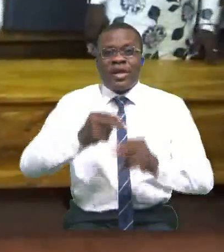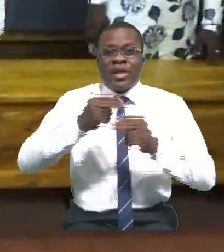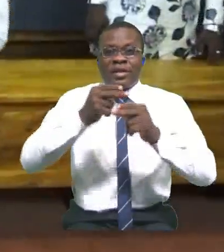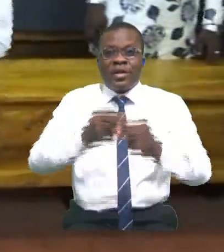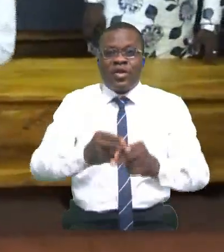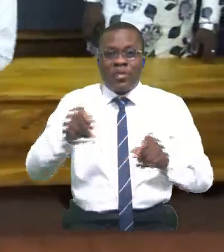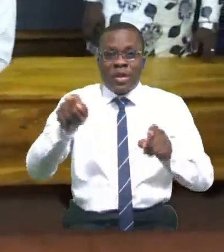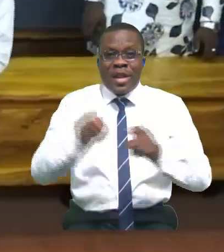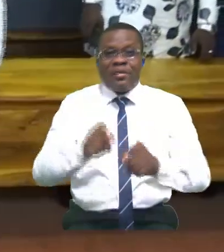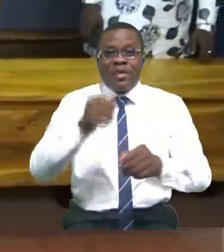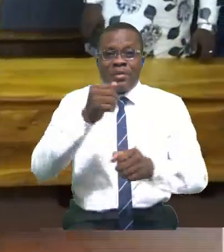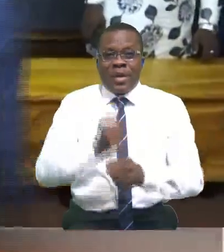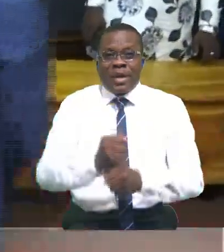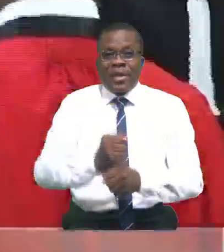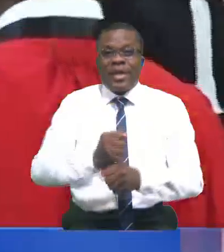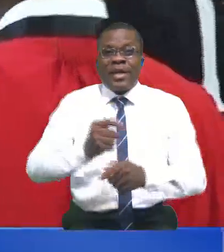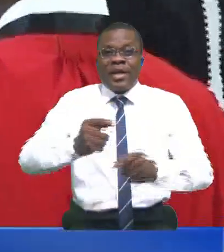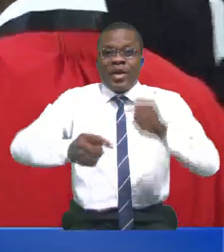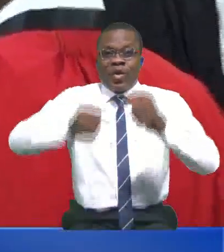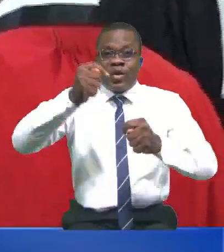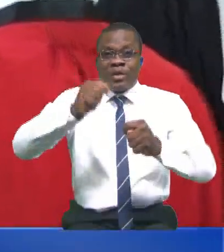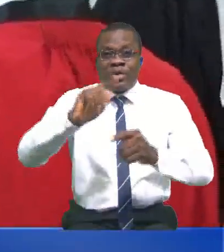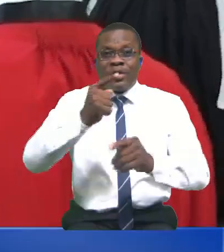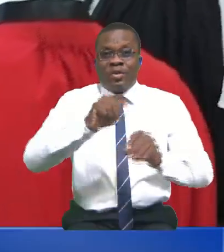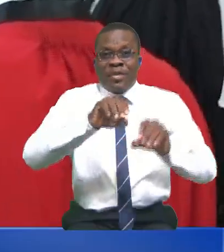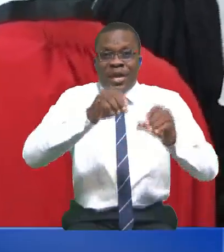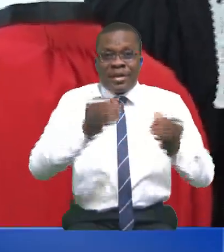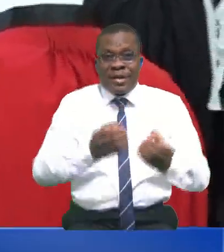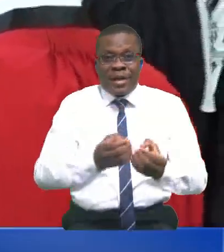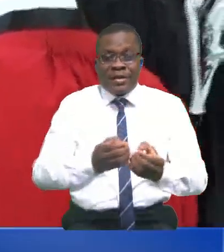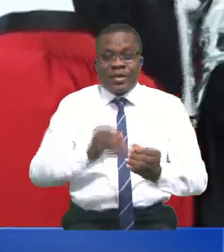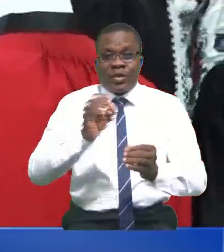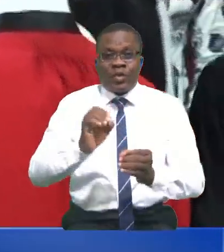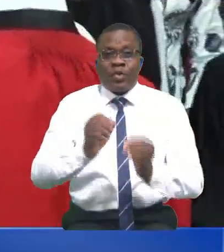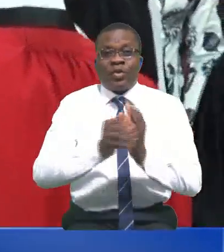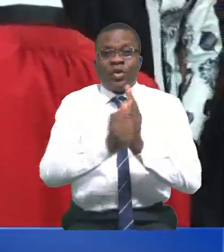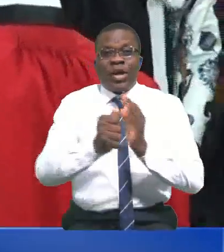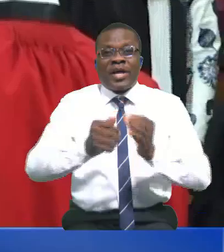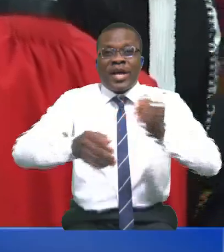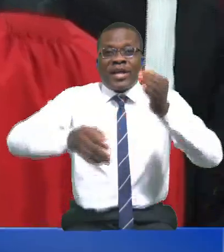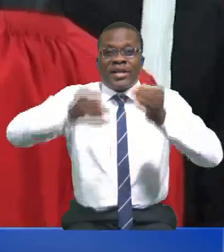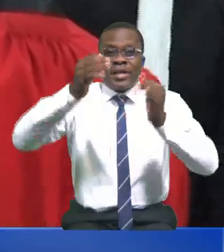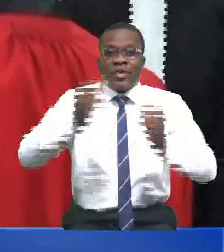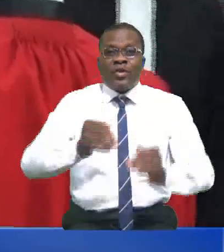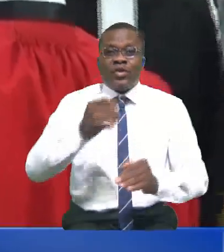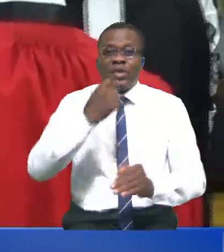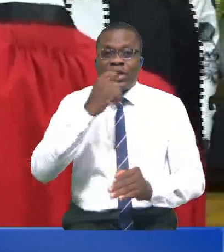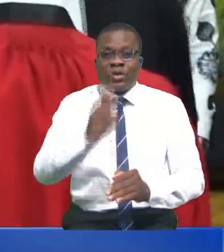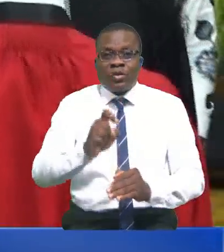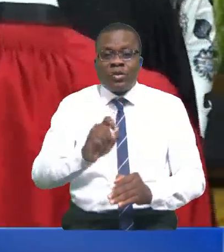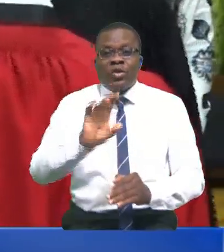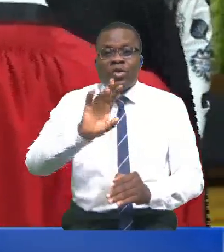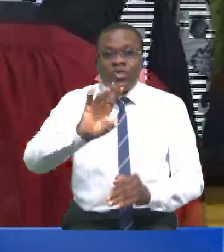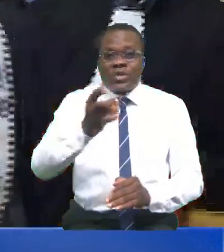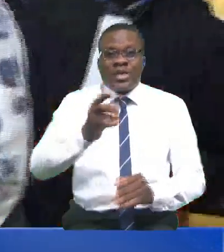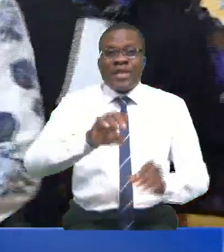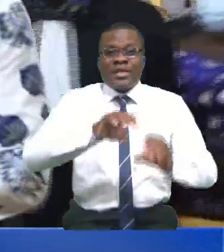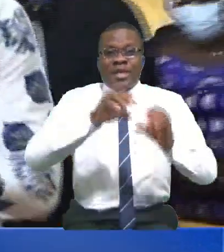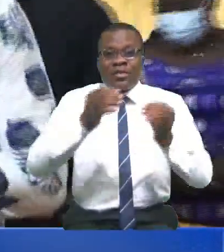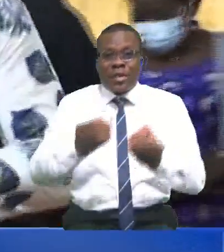année au tribunal de première instance de Cotonou en qualité de juge d'instruction du 7e cabinet